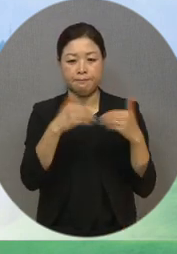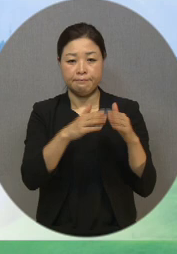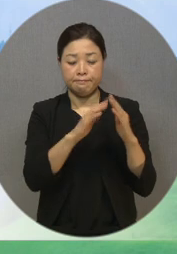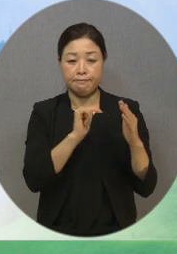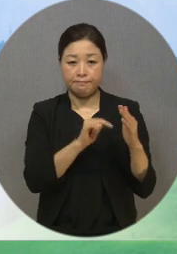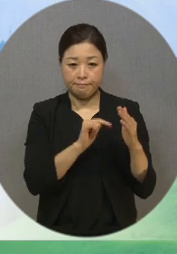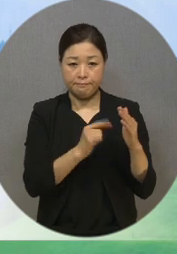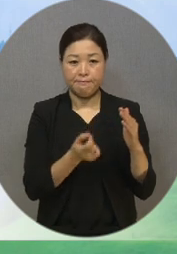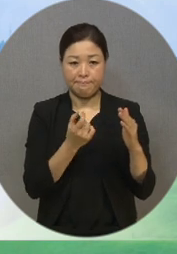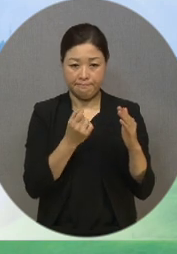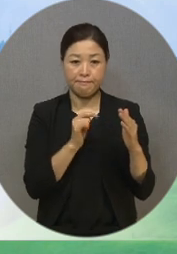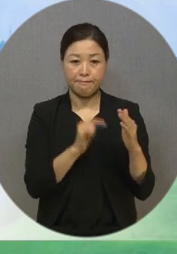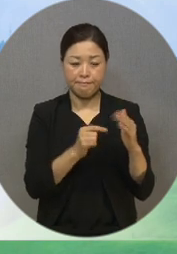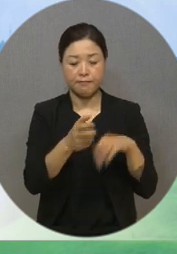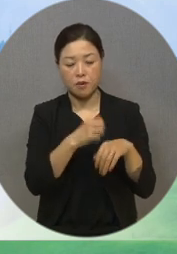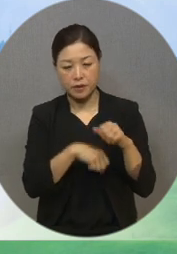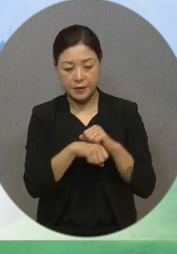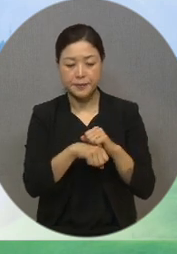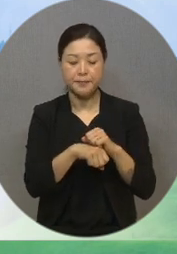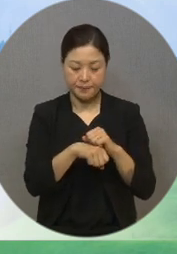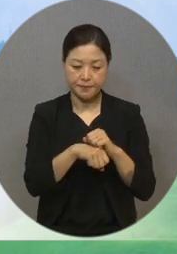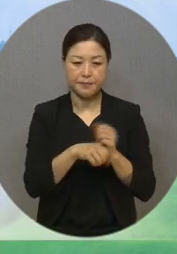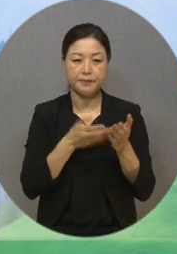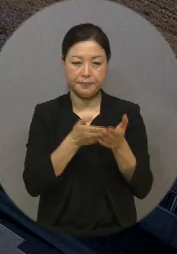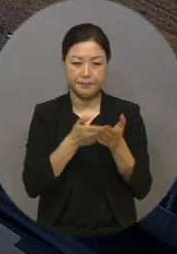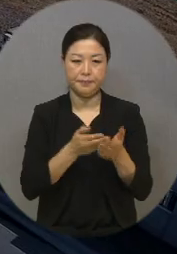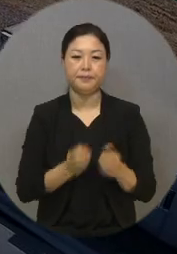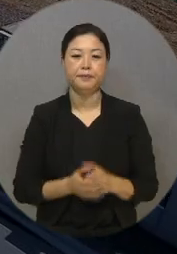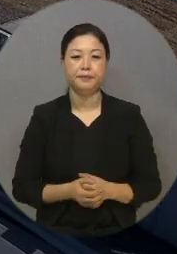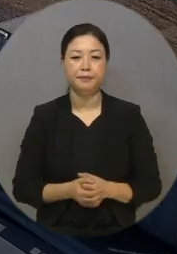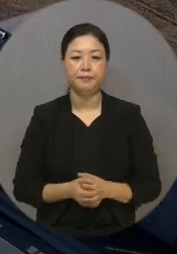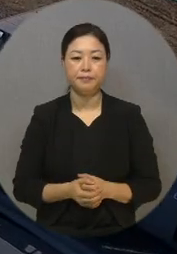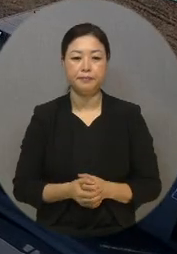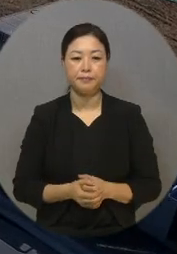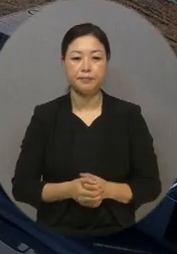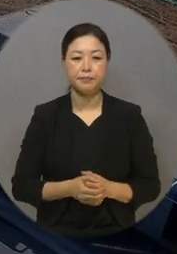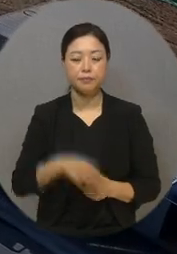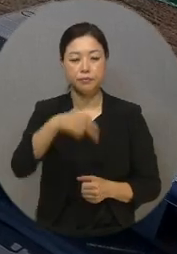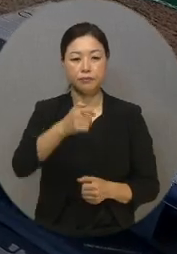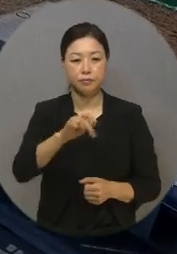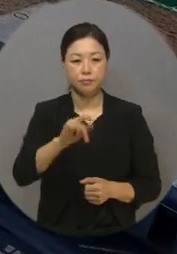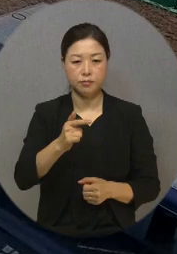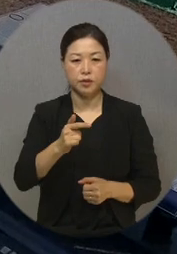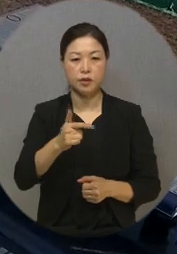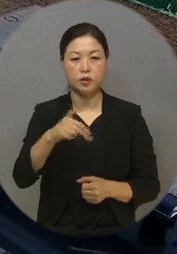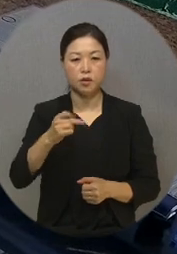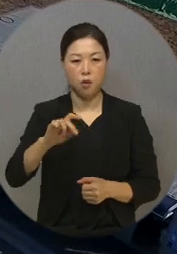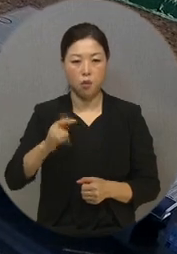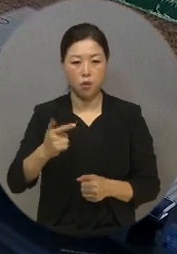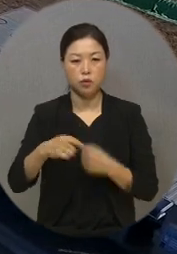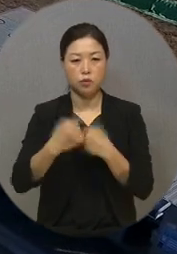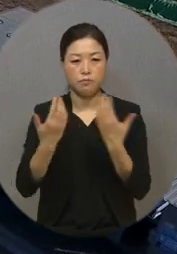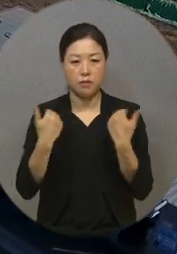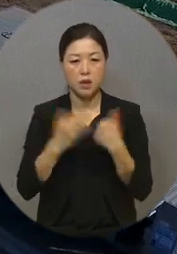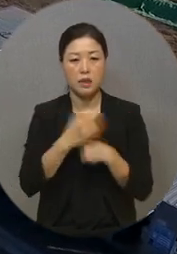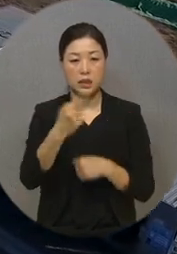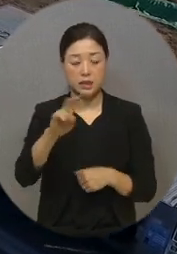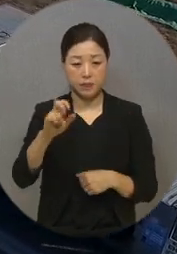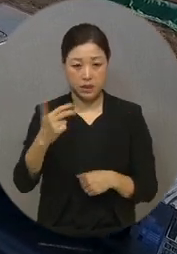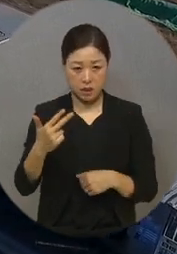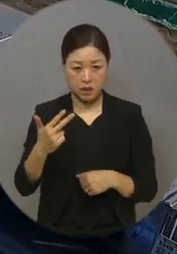신설에 신속하고 적극적으로 나서게 되었던 것입니다. 가칭 순천 정원초는 오는 2027년